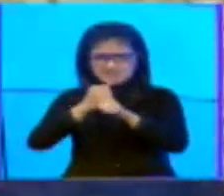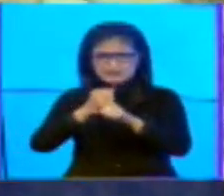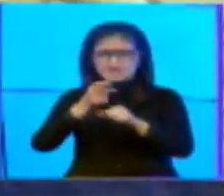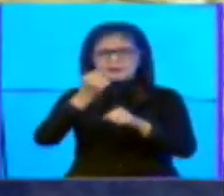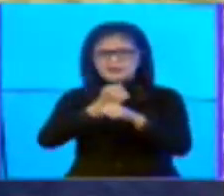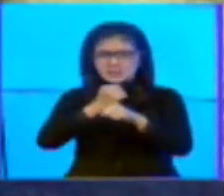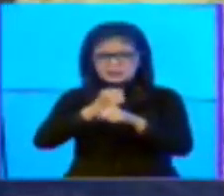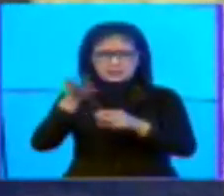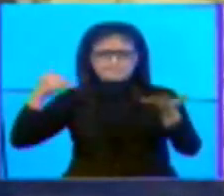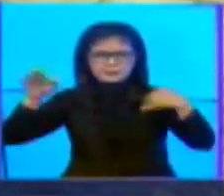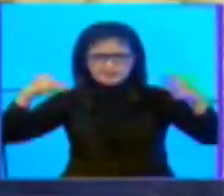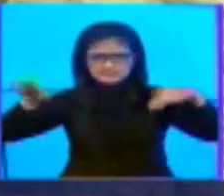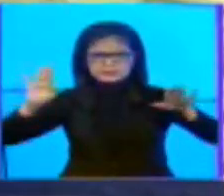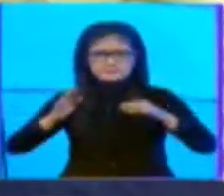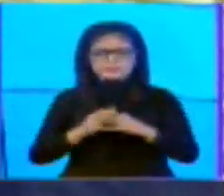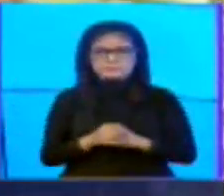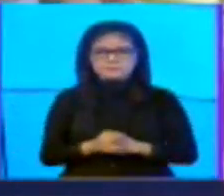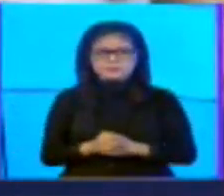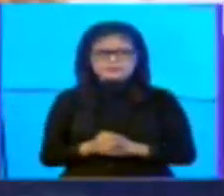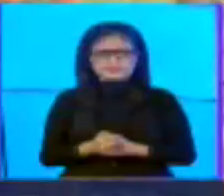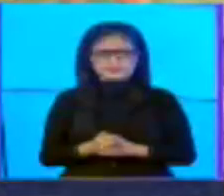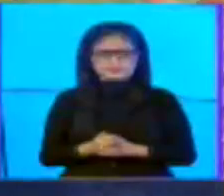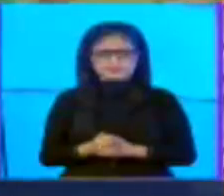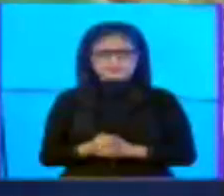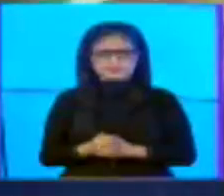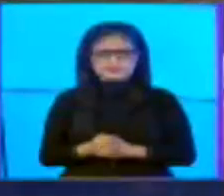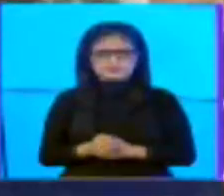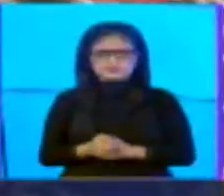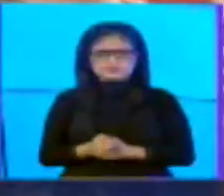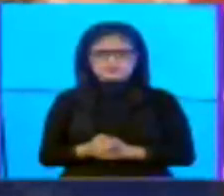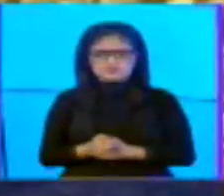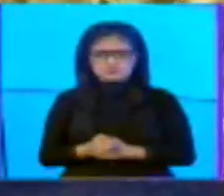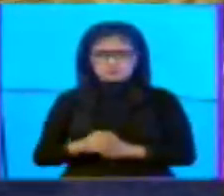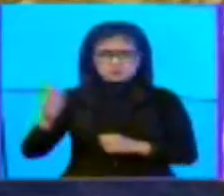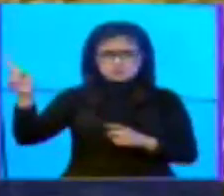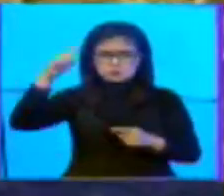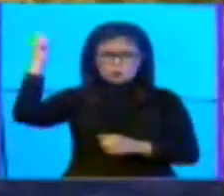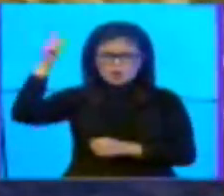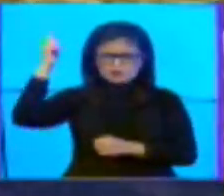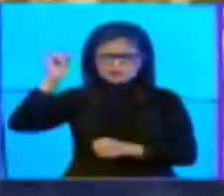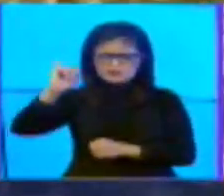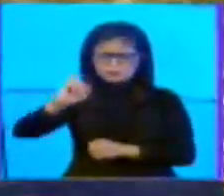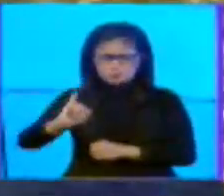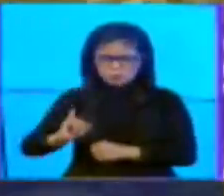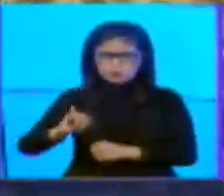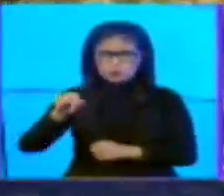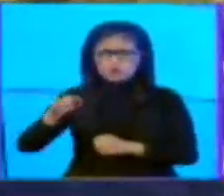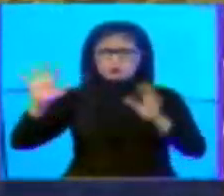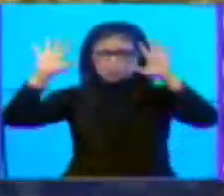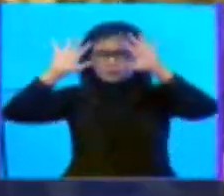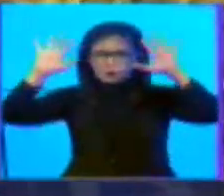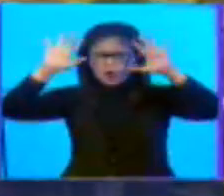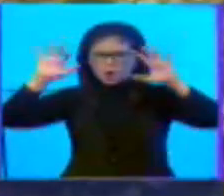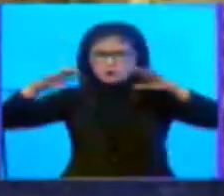hai hai oh nek akibat cuaca ekstrim sebuah pohon Kepuh setinggi 15 meter tumbang dan menimpa